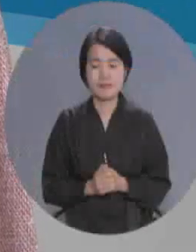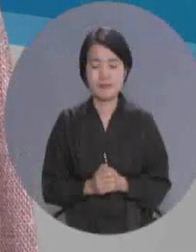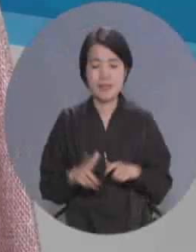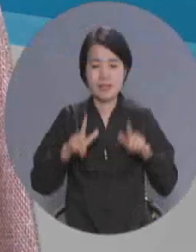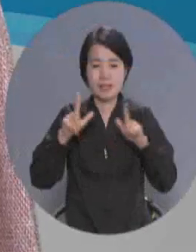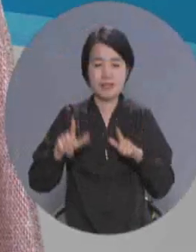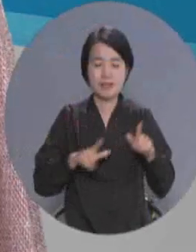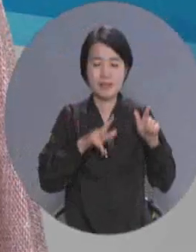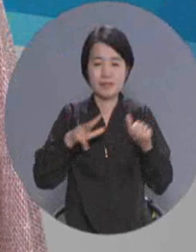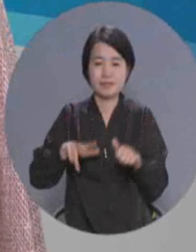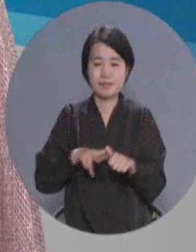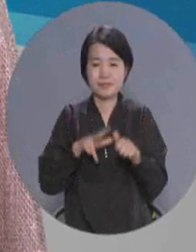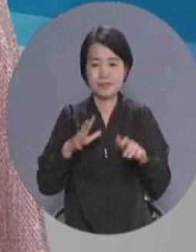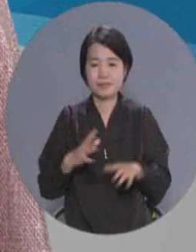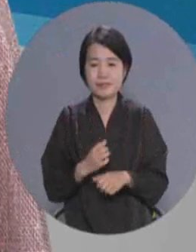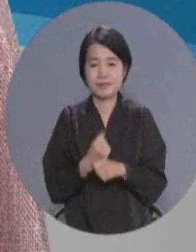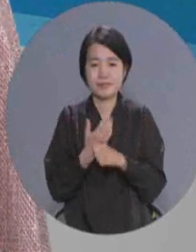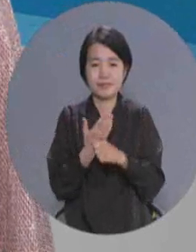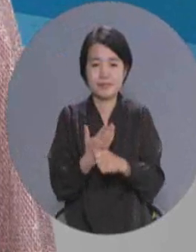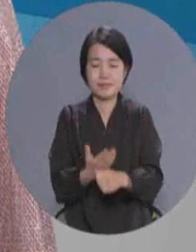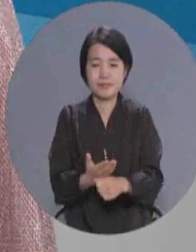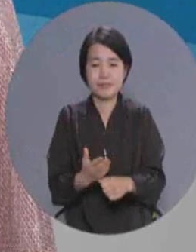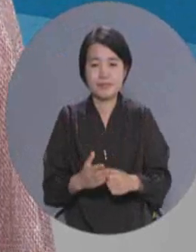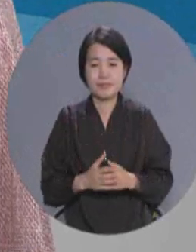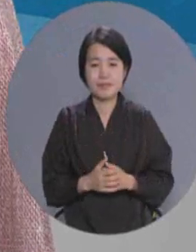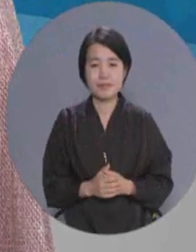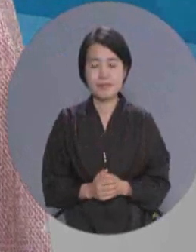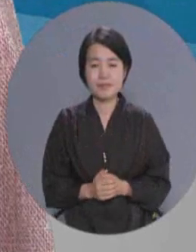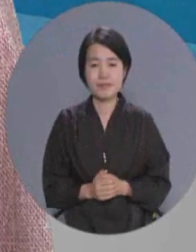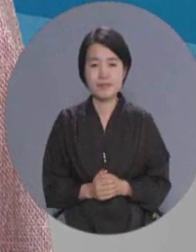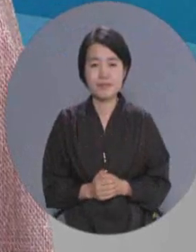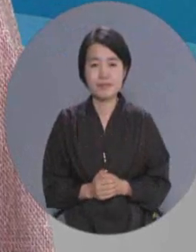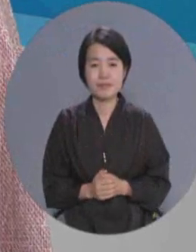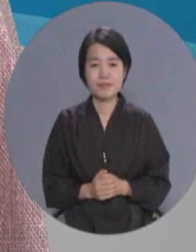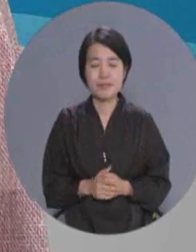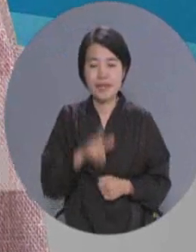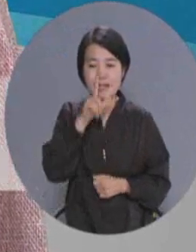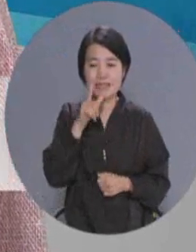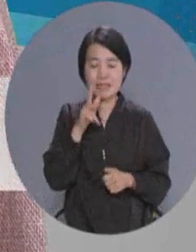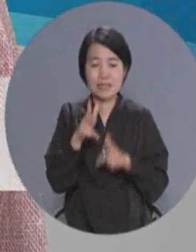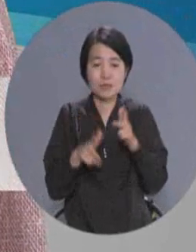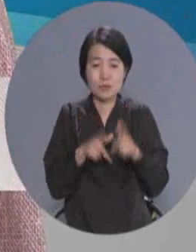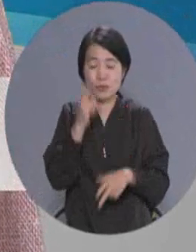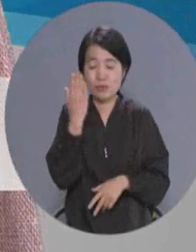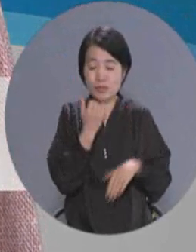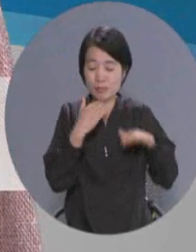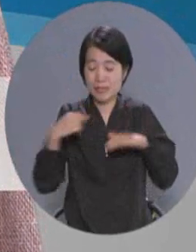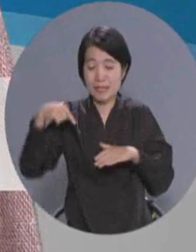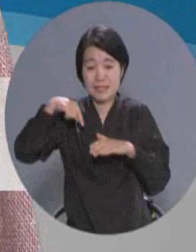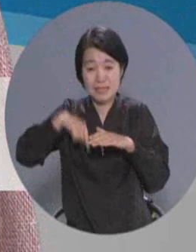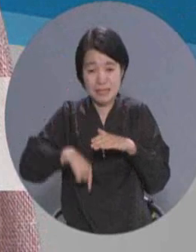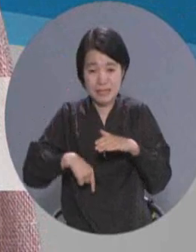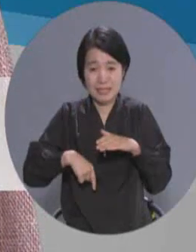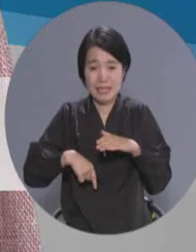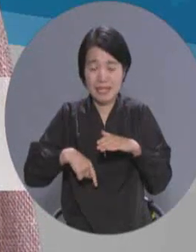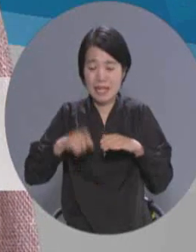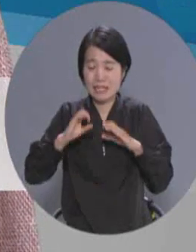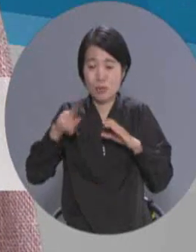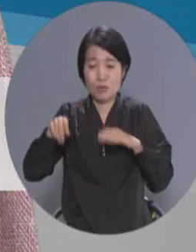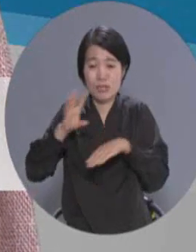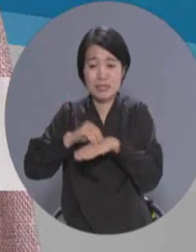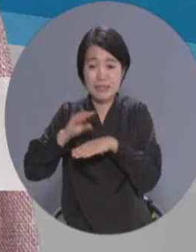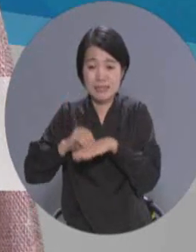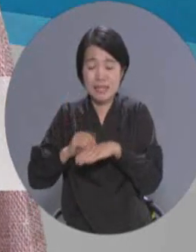날씨와 생활 정보 정리해 드리는 생활 포커스입니다 LG 화학이 여수 앞바다에 바닷속 탄소 흡수원